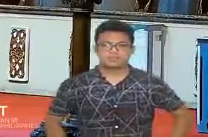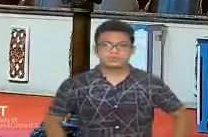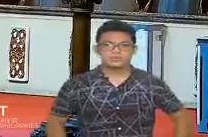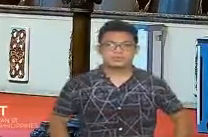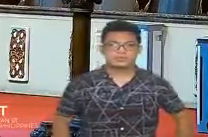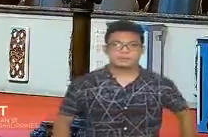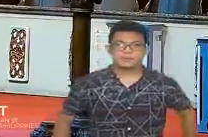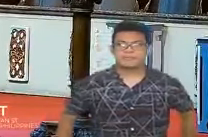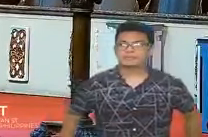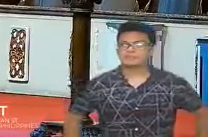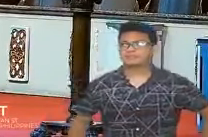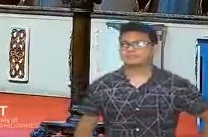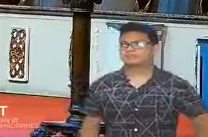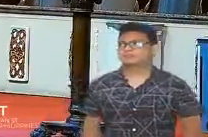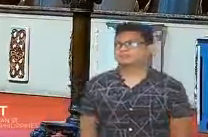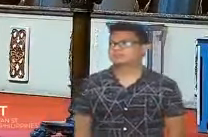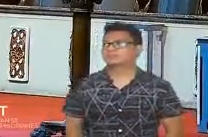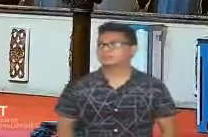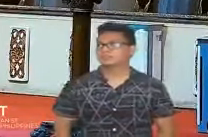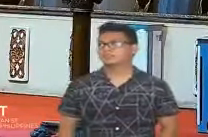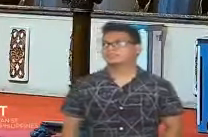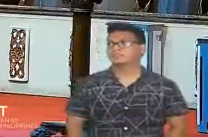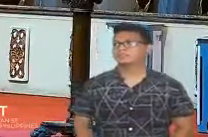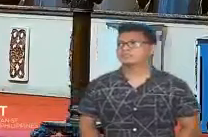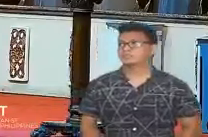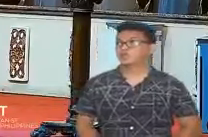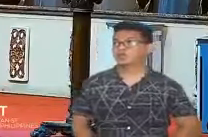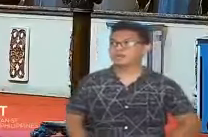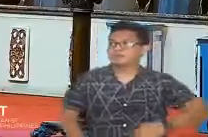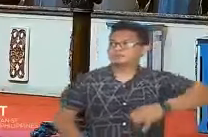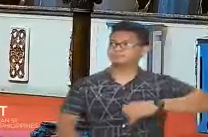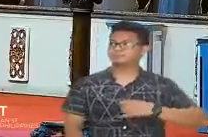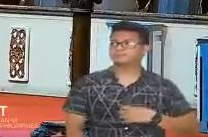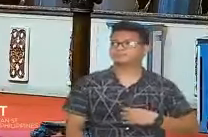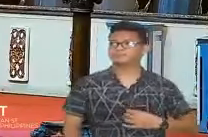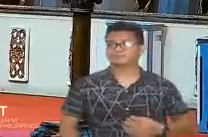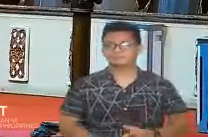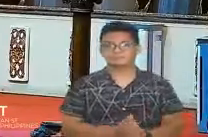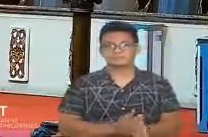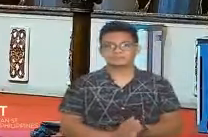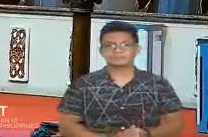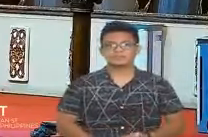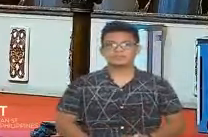Mga kaigsoonan, I will tell you this evening, kining atong gibarugan, dili ni tumutumo.